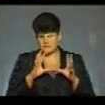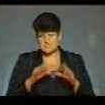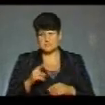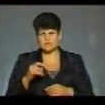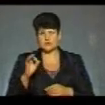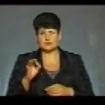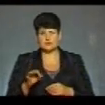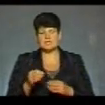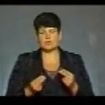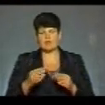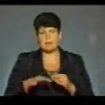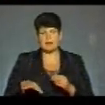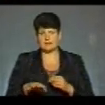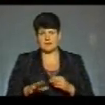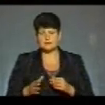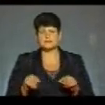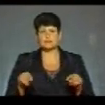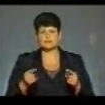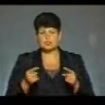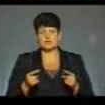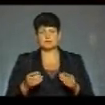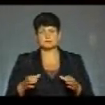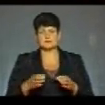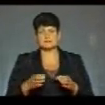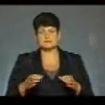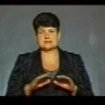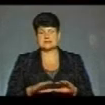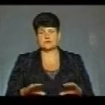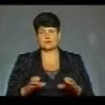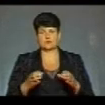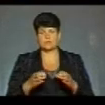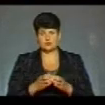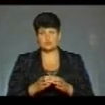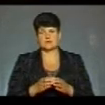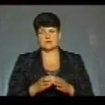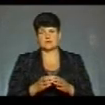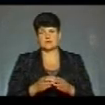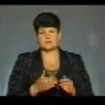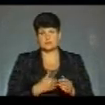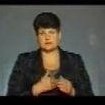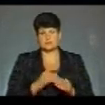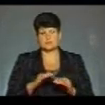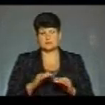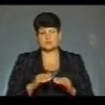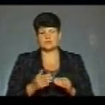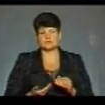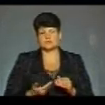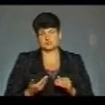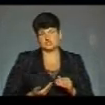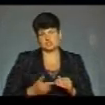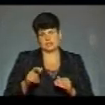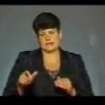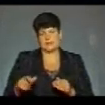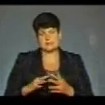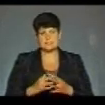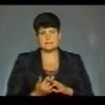100% ігровий майданчик. Створення дошкільної групи у Чернихівській школі ініціювали жителі села, розповідає міський голова Тернополя